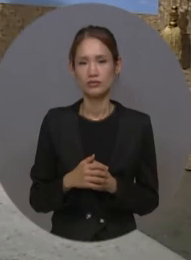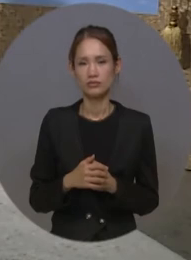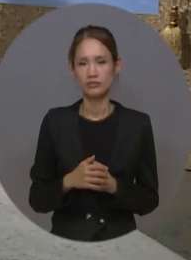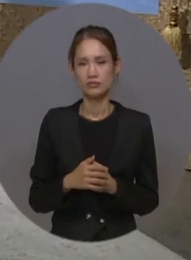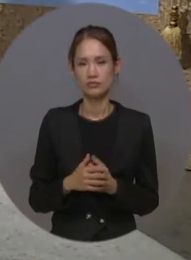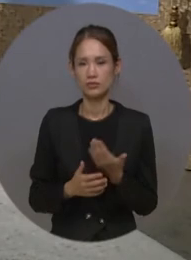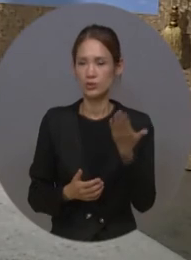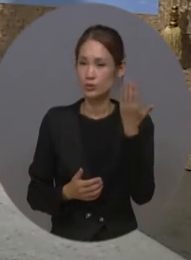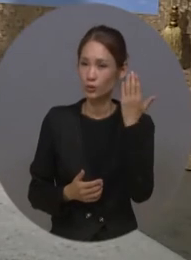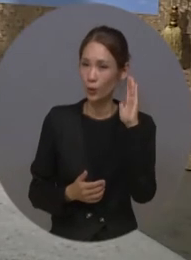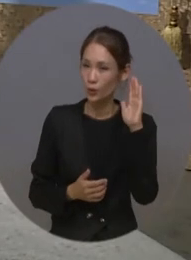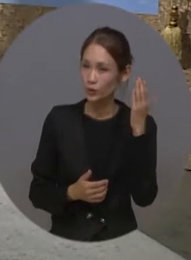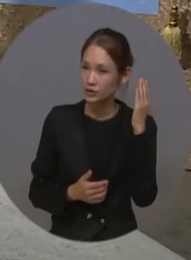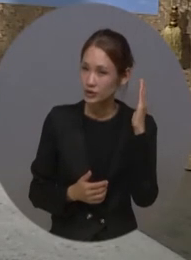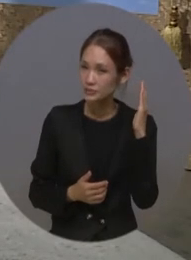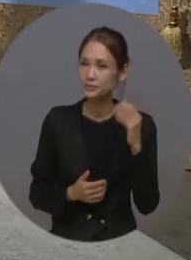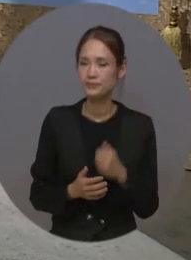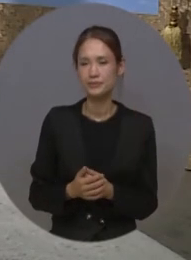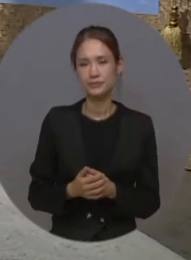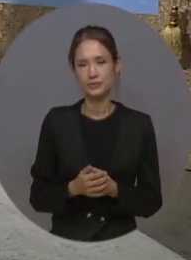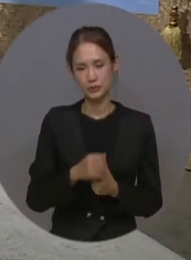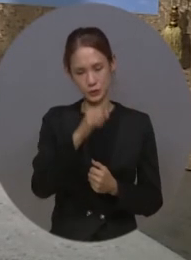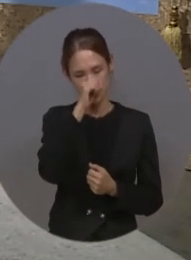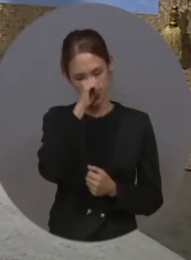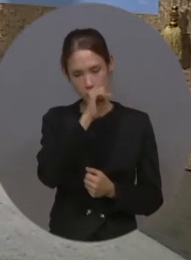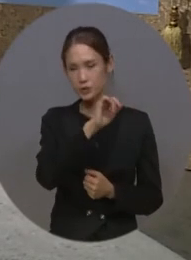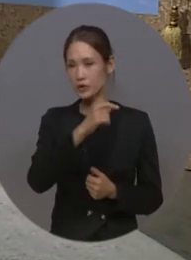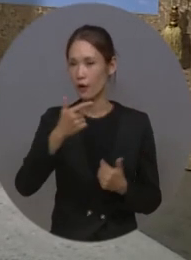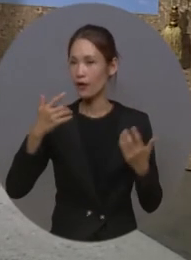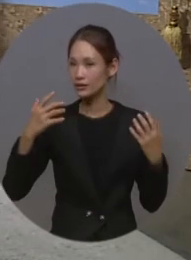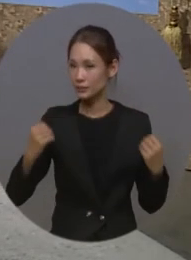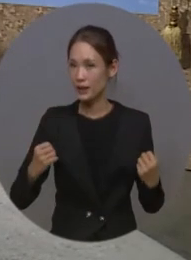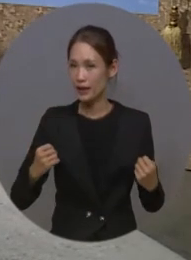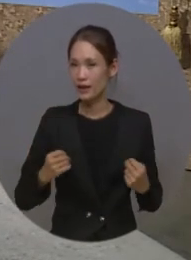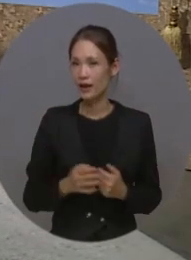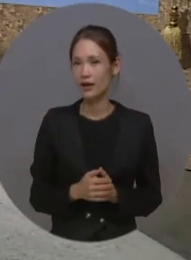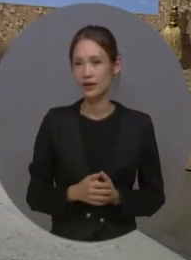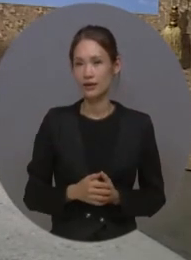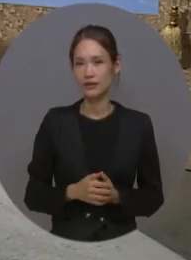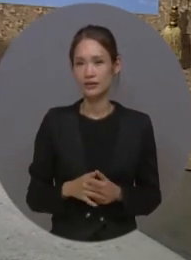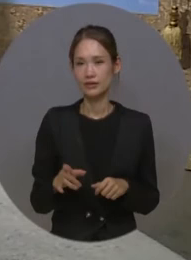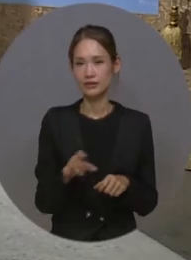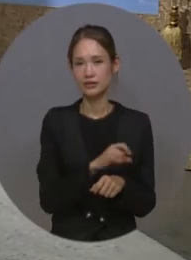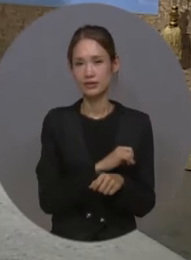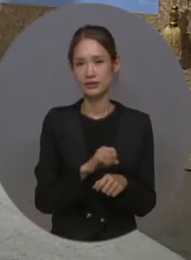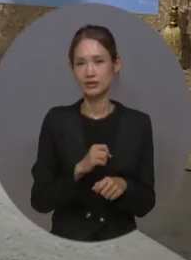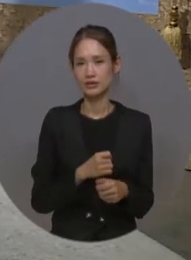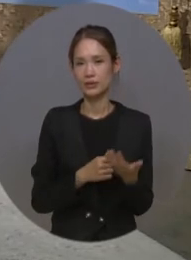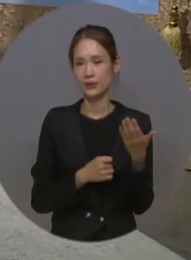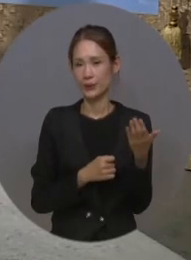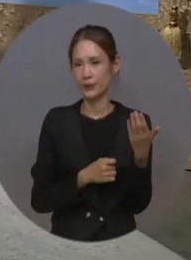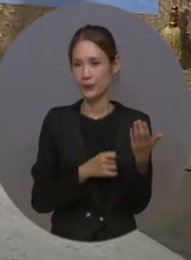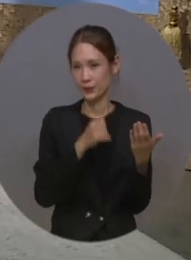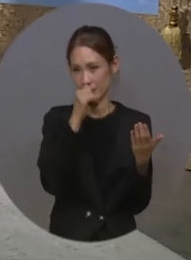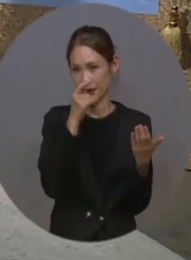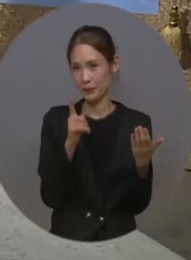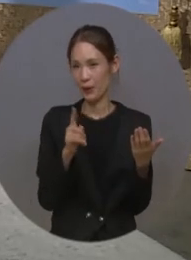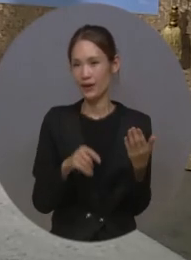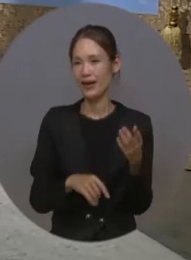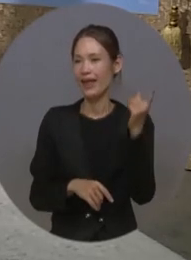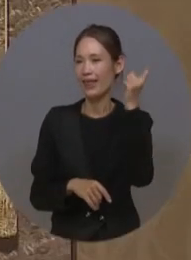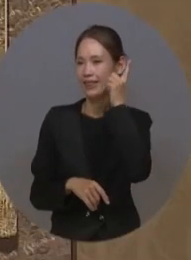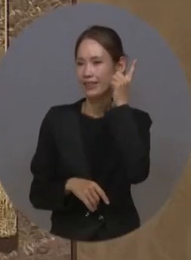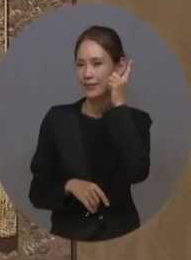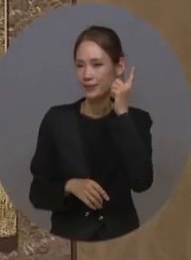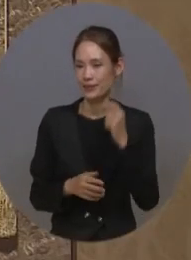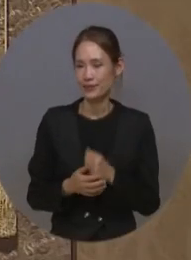요즘은 되게 좋은 것들 많이 나오잖아요. 예. 특히 요거 있잖아요. 요거. 네. 요거. 핸드폰으로.